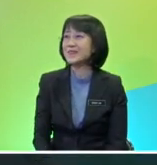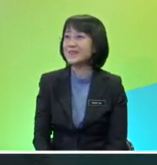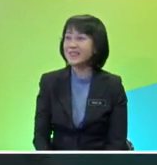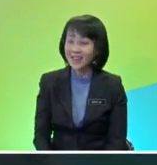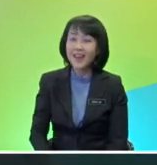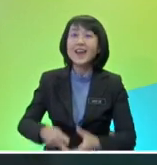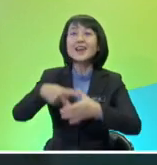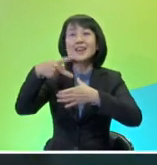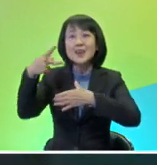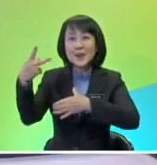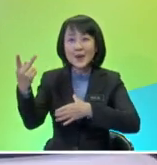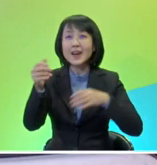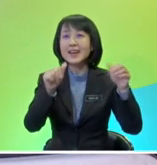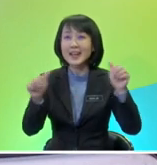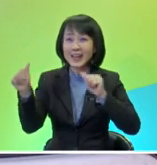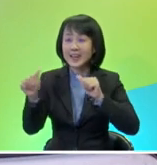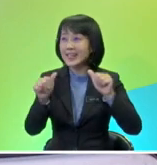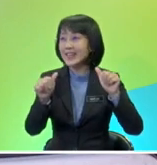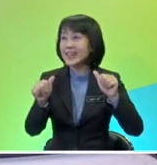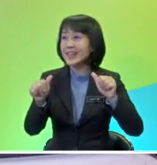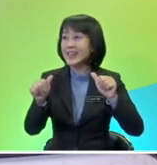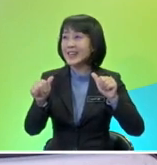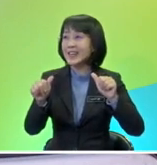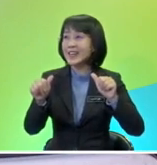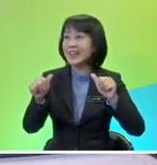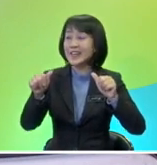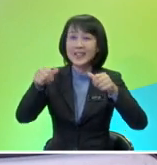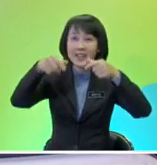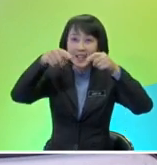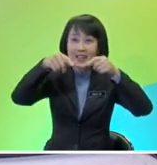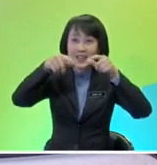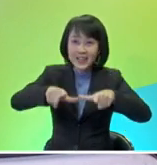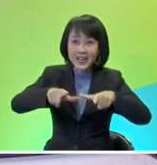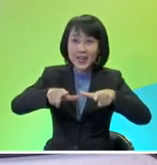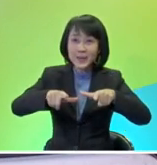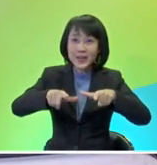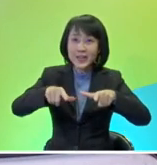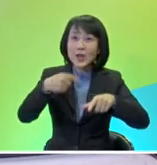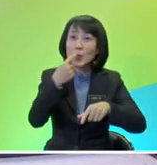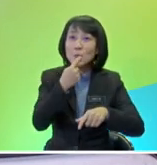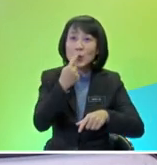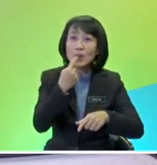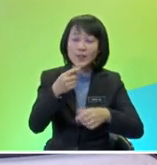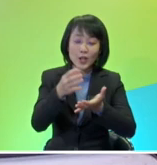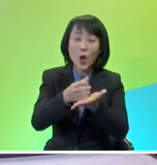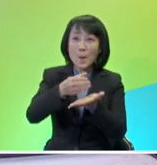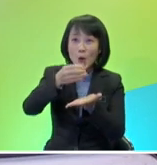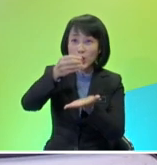memang tak boleh. Okey, kemudian kita letakkan pada mulut botol ini. Okey. Okay. Baik, saya